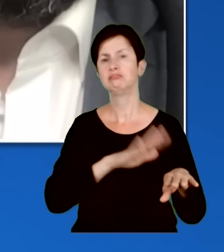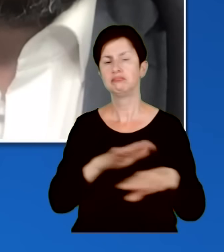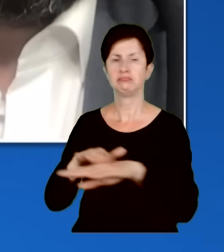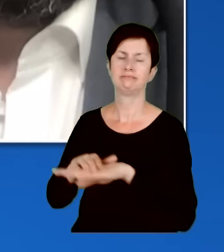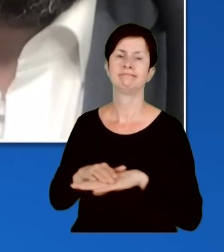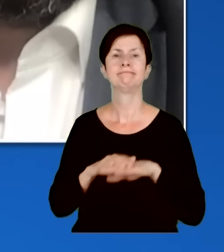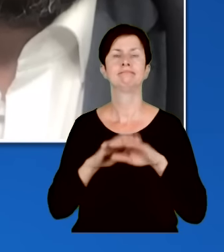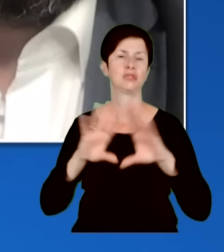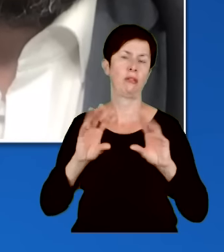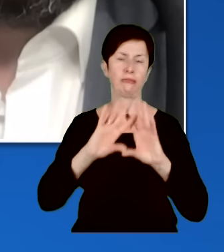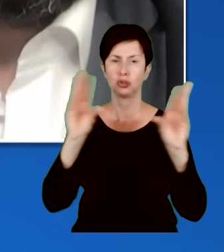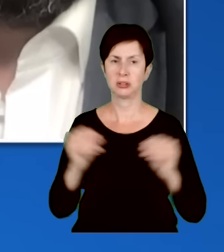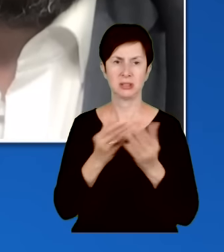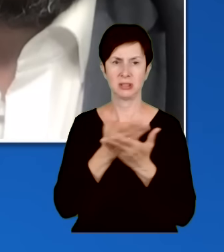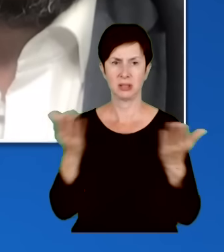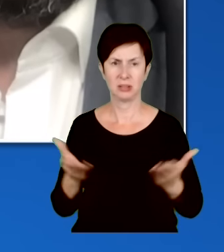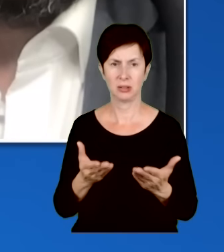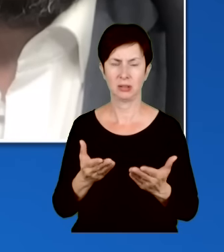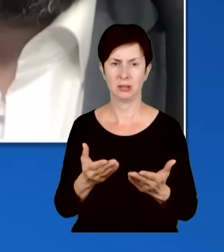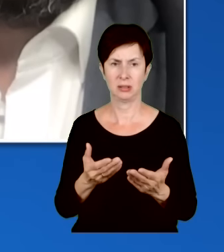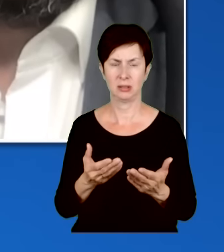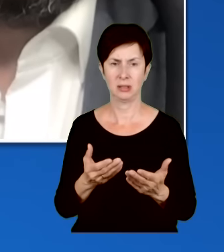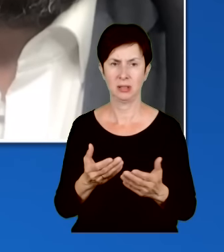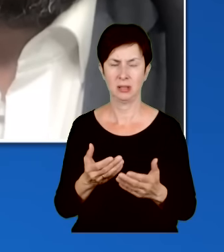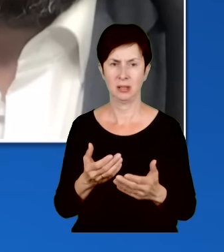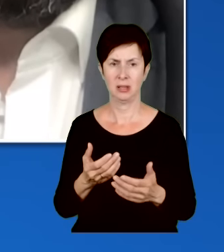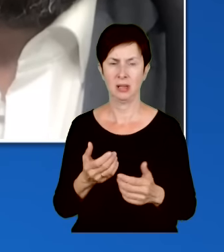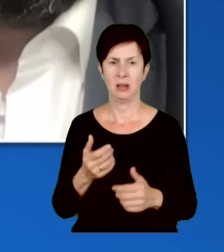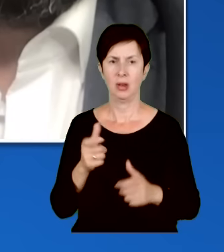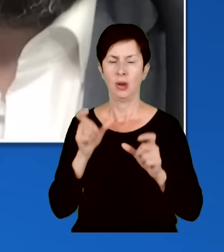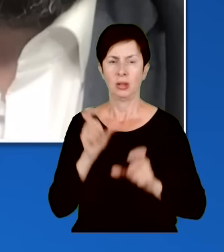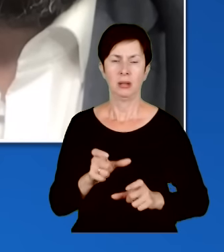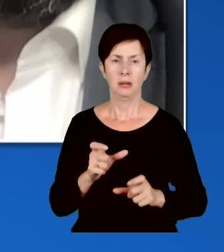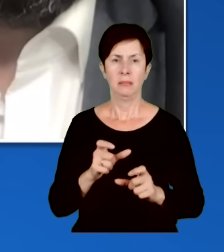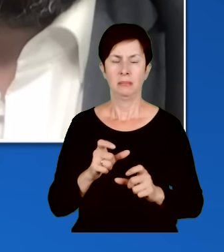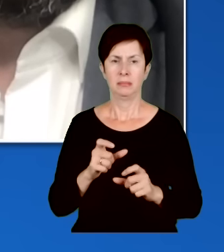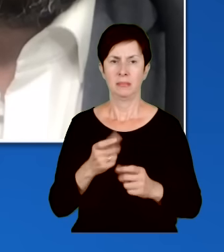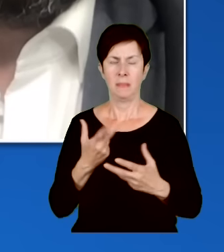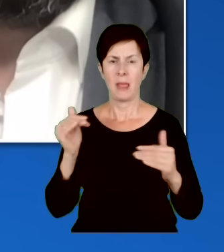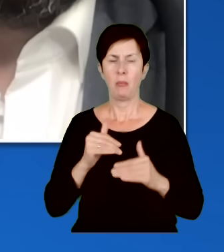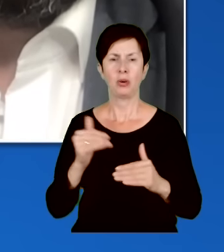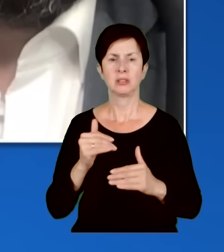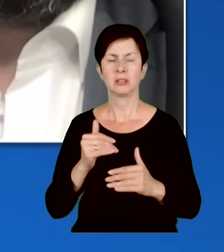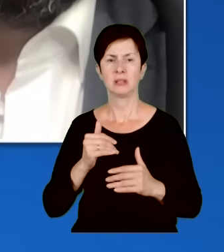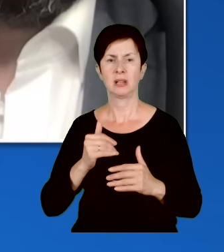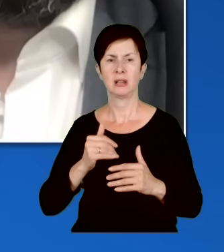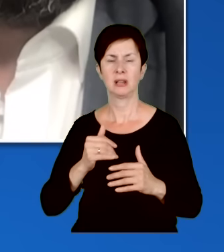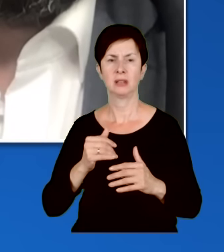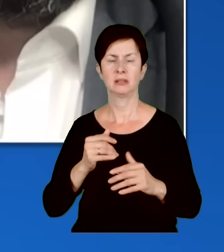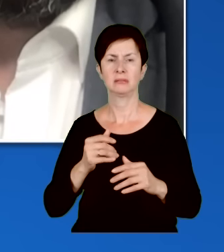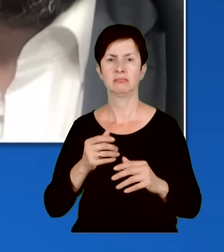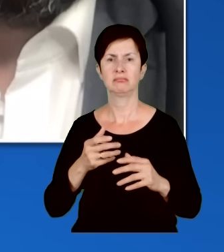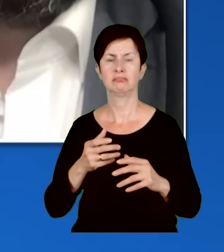Polsce postawa państwowca nie może być powstrzymana przez szaleństwo